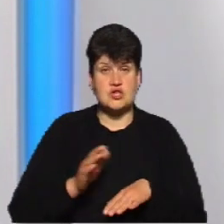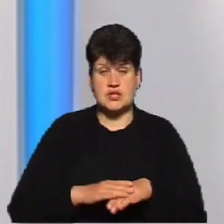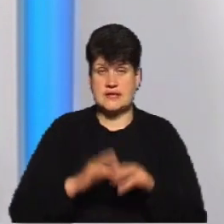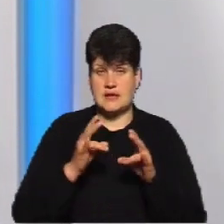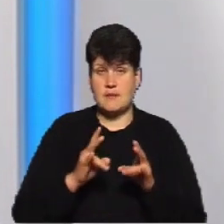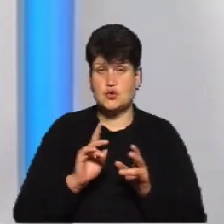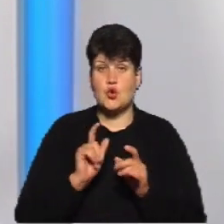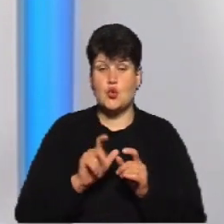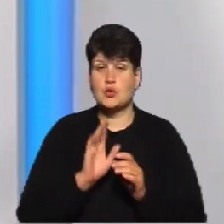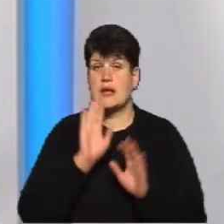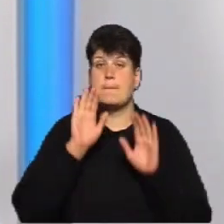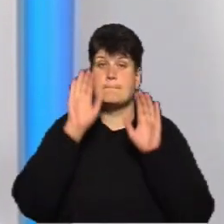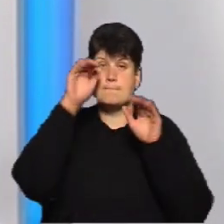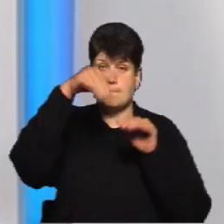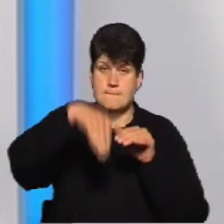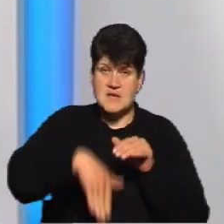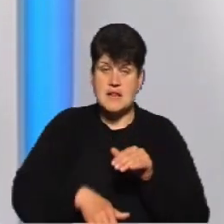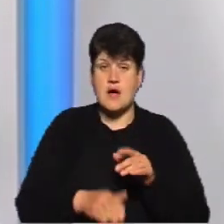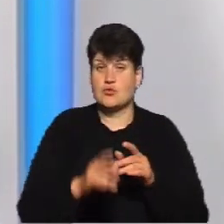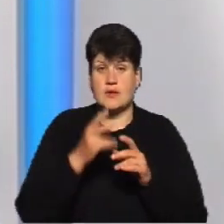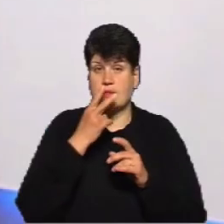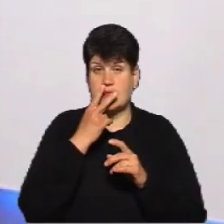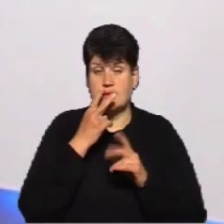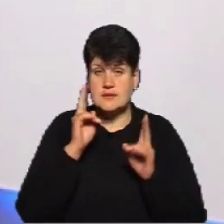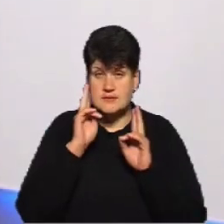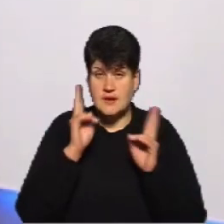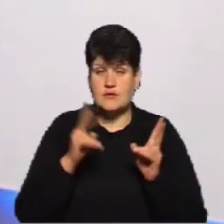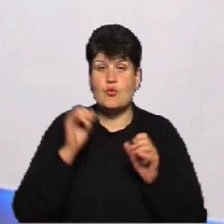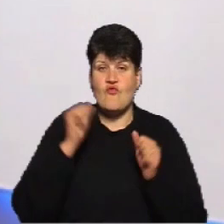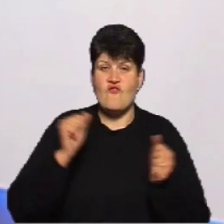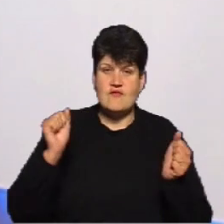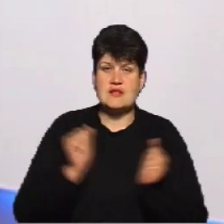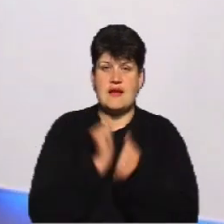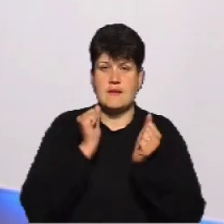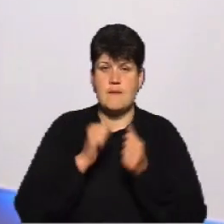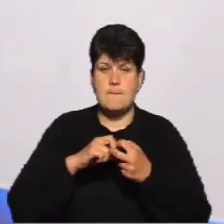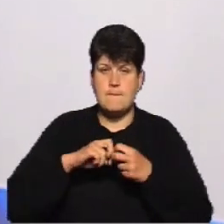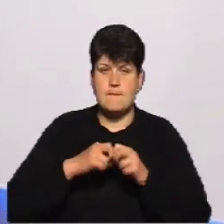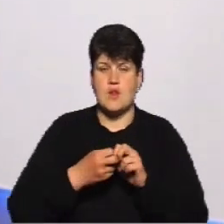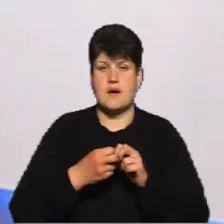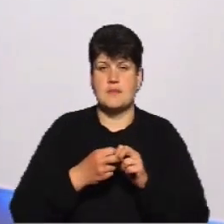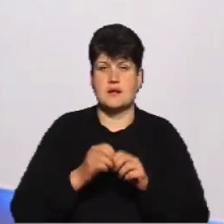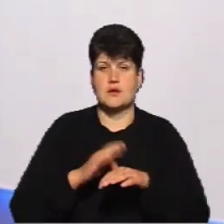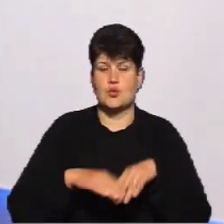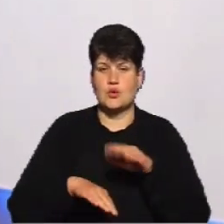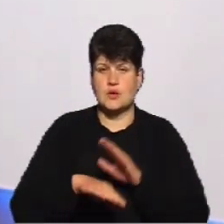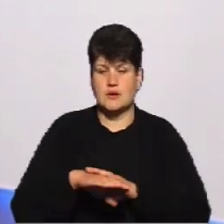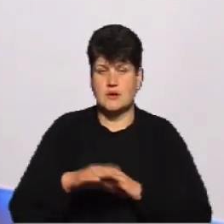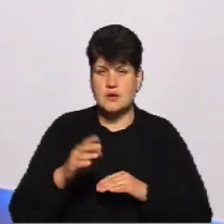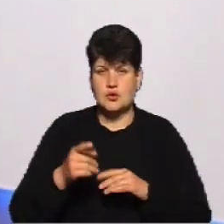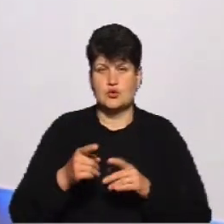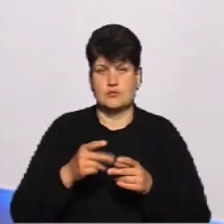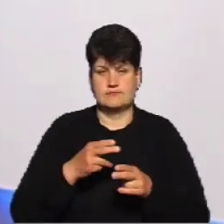не переконавшись в тому, що дно безпечне. Вони можуть вдаритися, навіть поламати собі там руки, ноги до таких перешкод. Тому